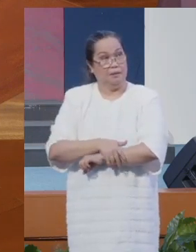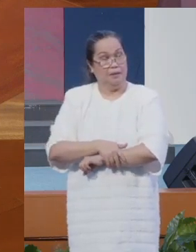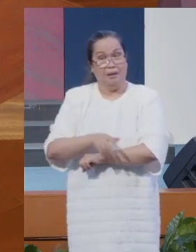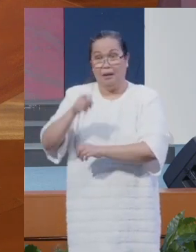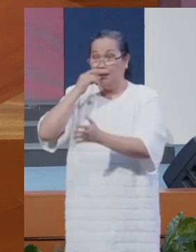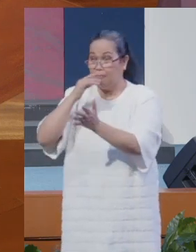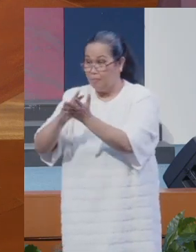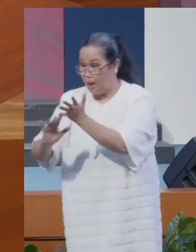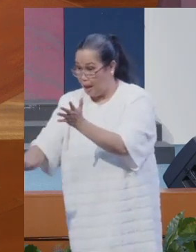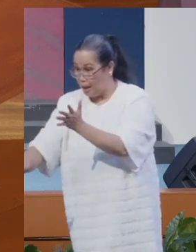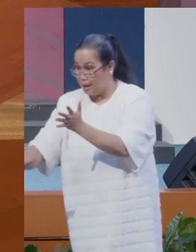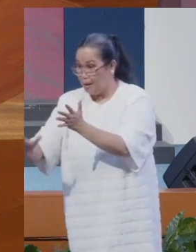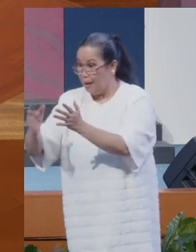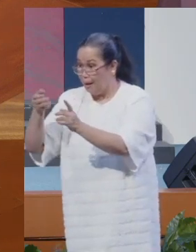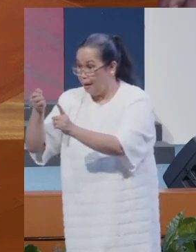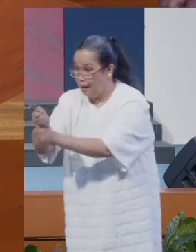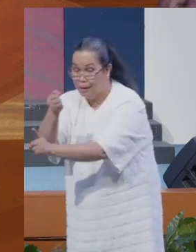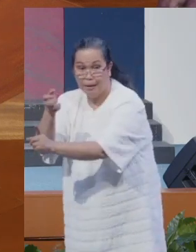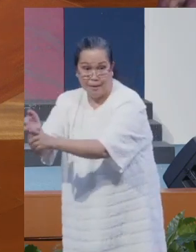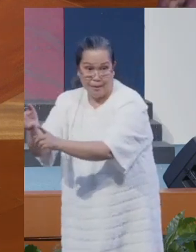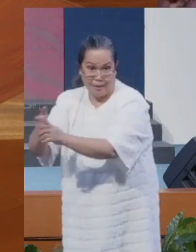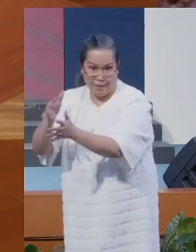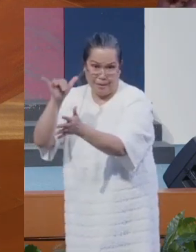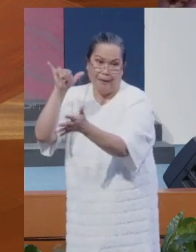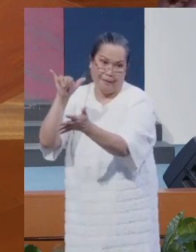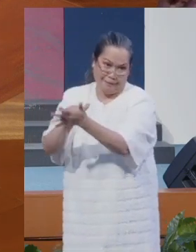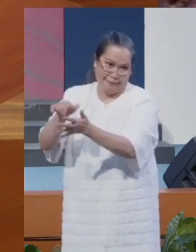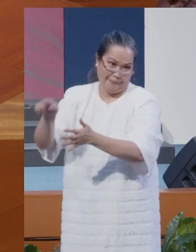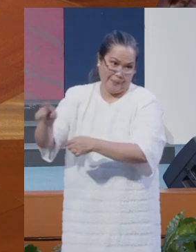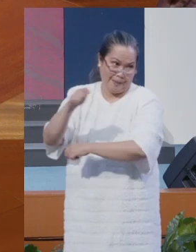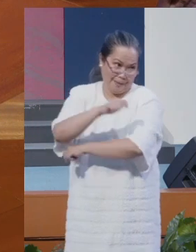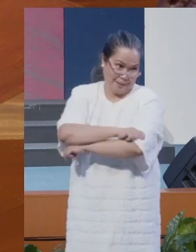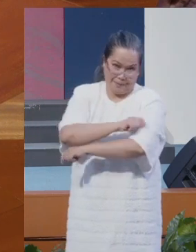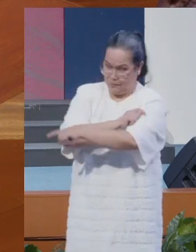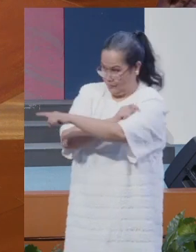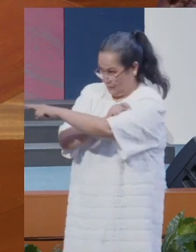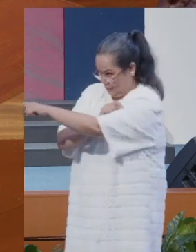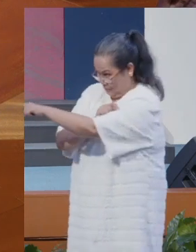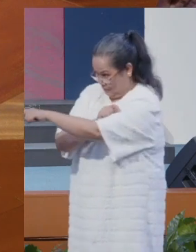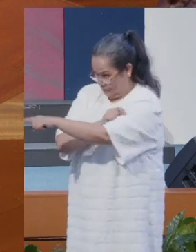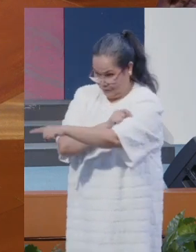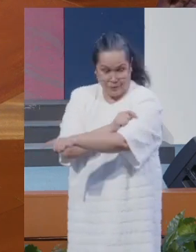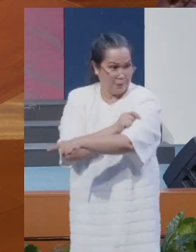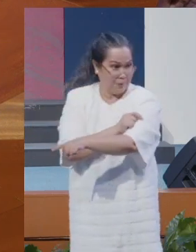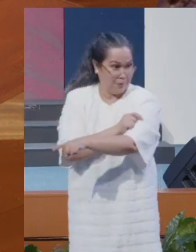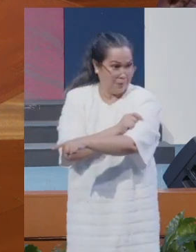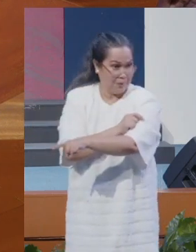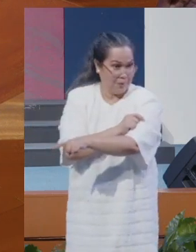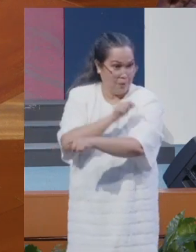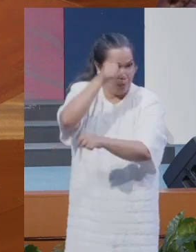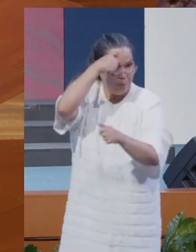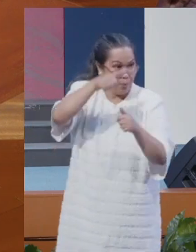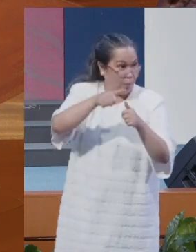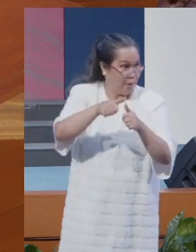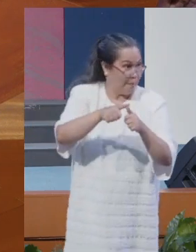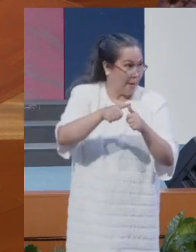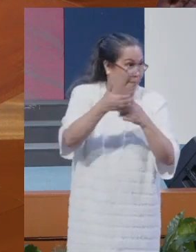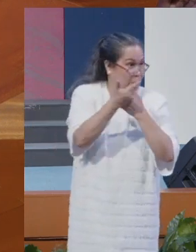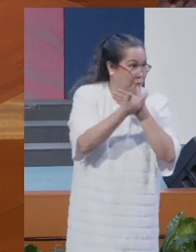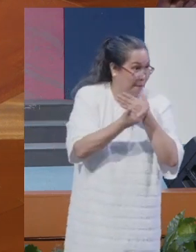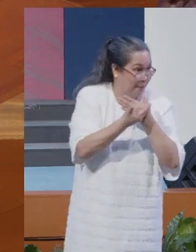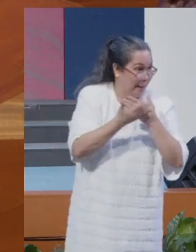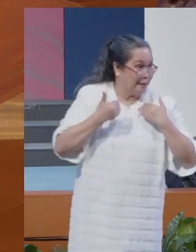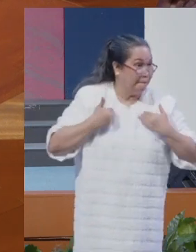dugo ay umagos. Kaya naman yan ang elements ng Lord's table. Inaalala natin ang kanyang ginawang sakripisyo